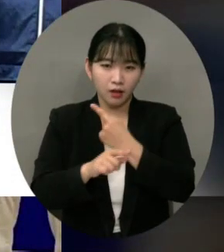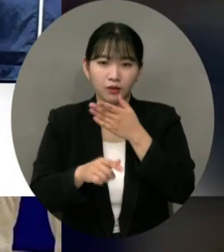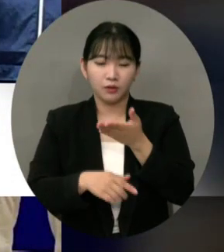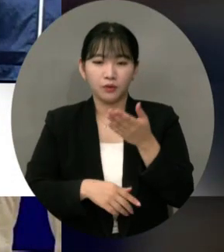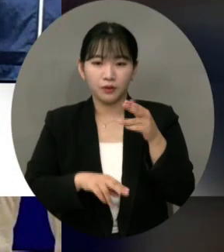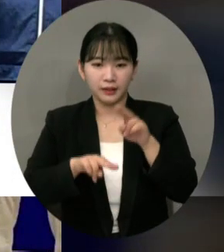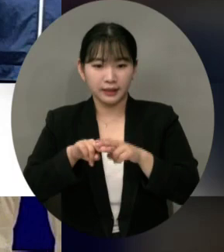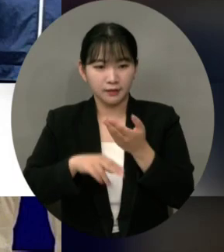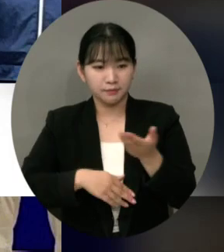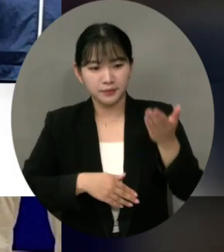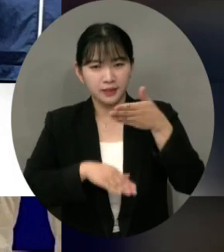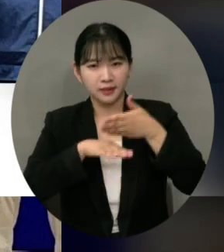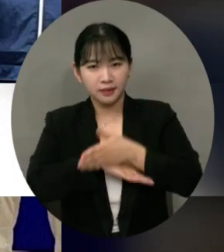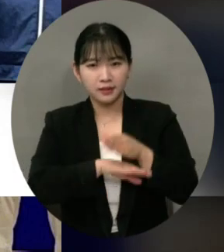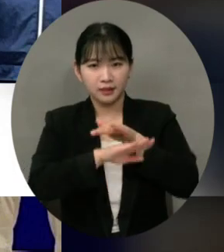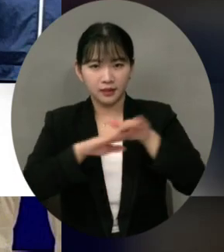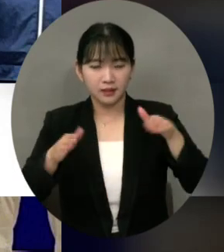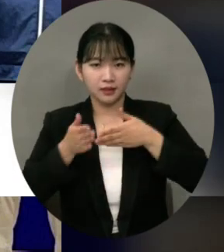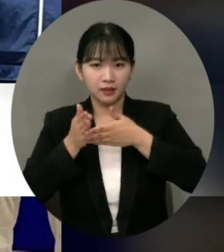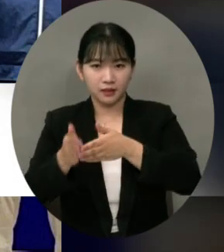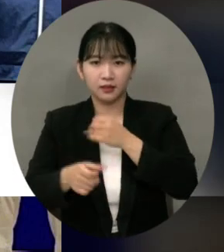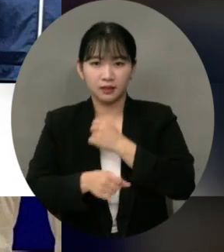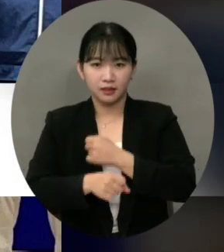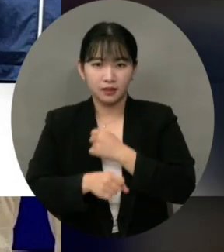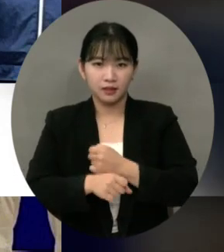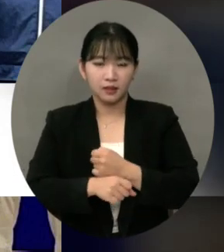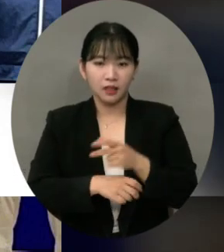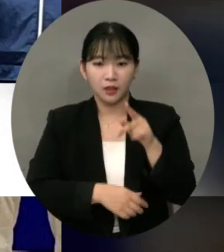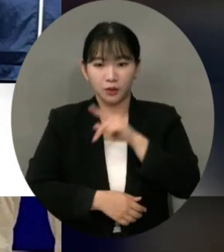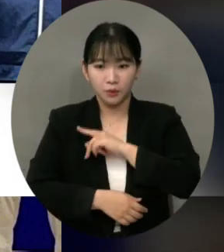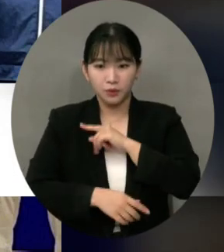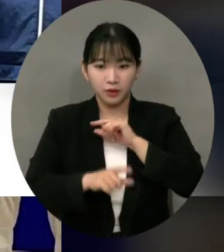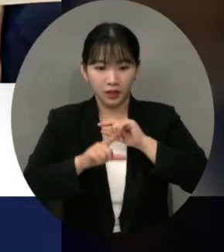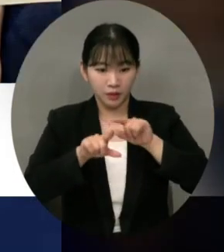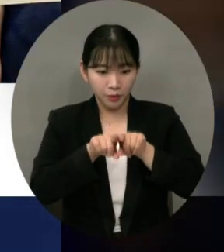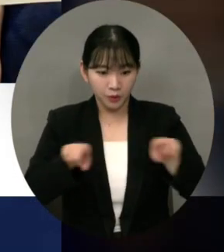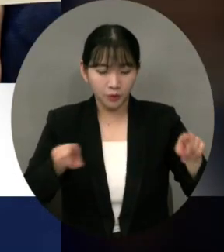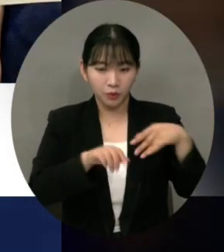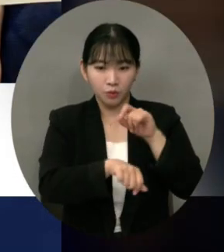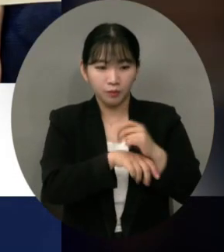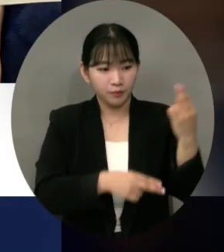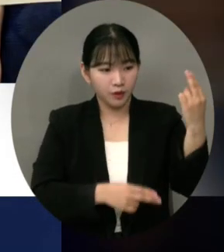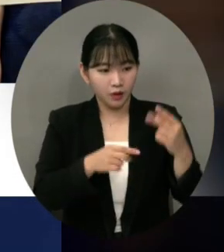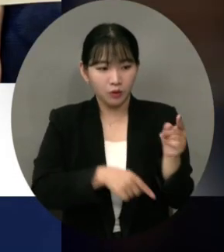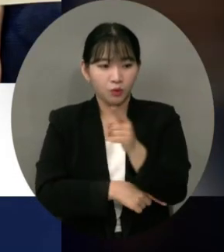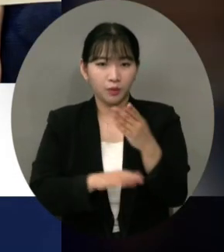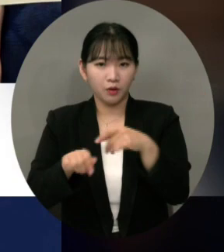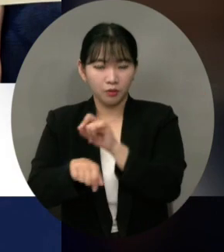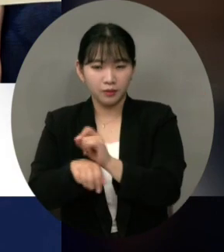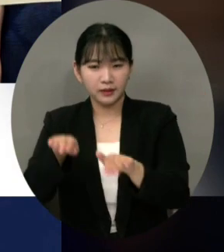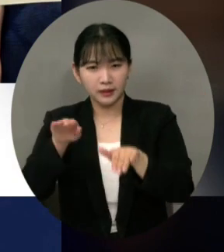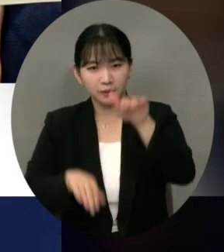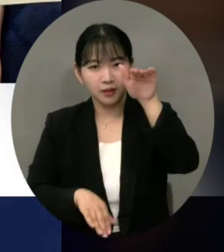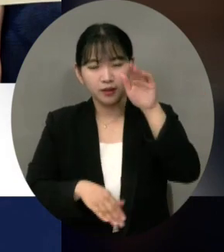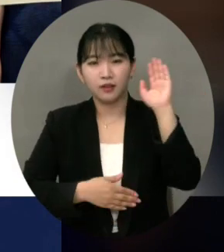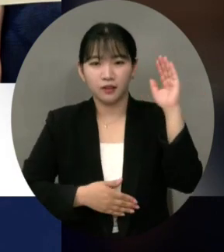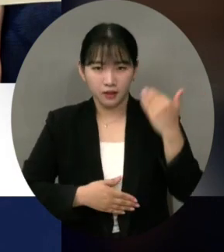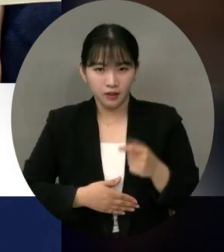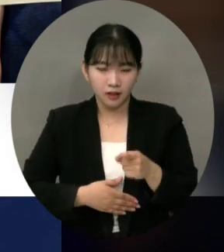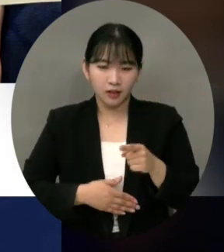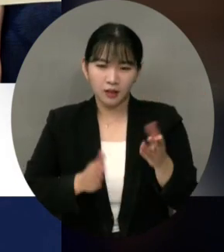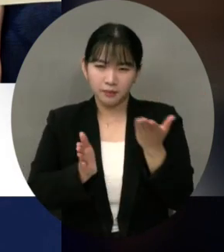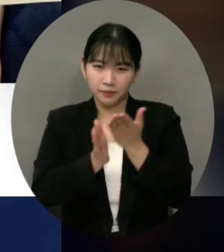승진 적체 해소를 촉구했습니다 노조는 일반적 공무원에 비해 소방 공무원들의 차별을 받고 있다며